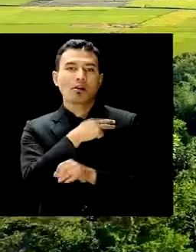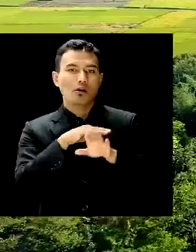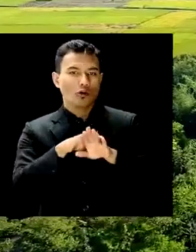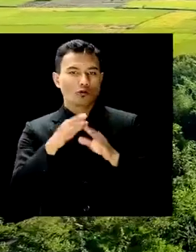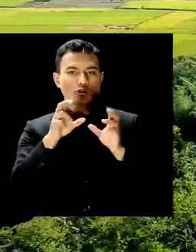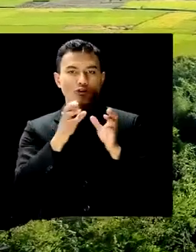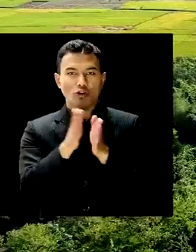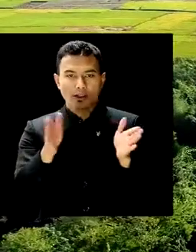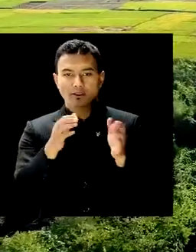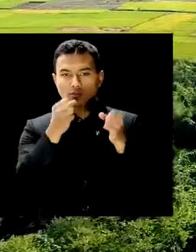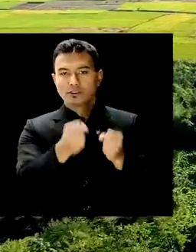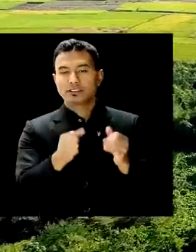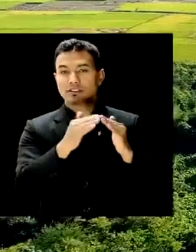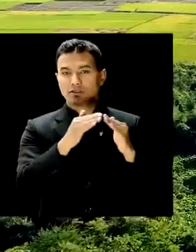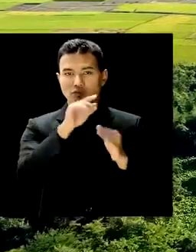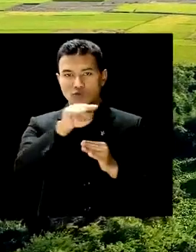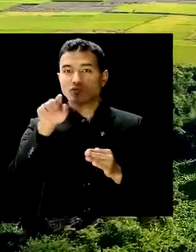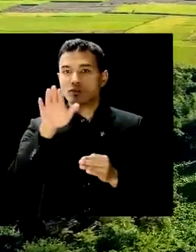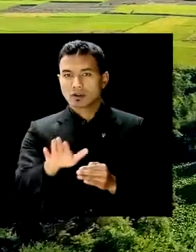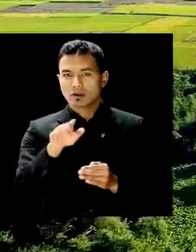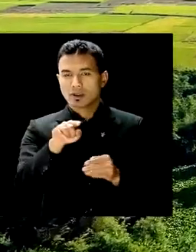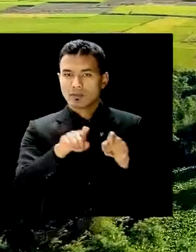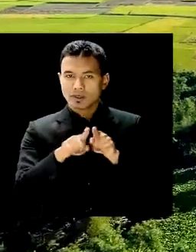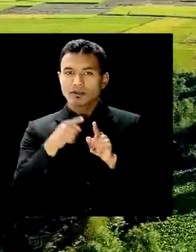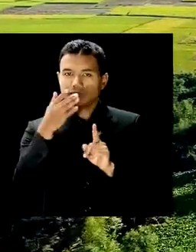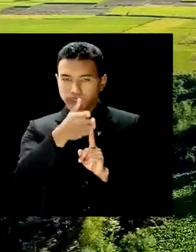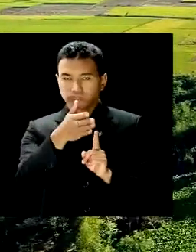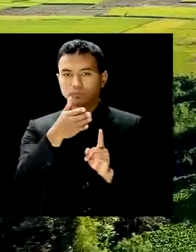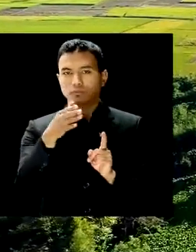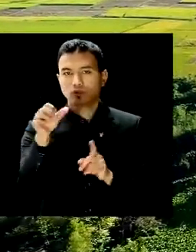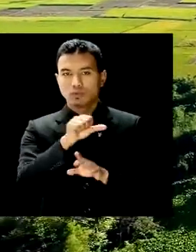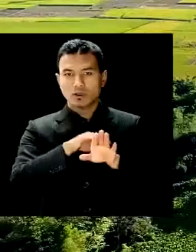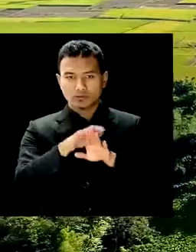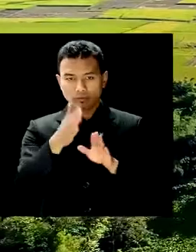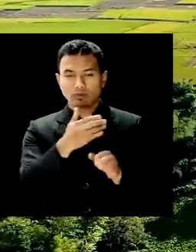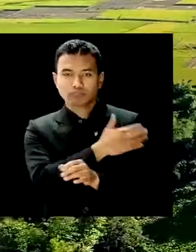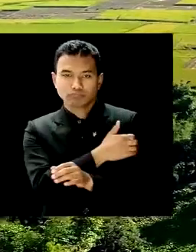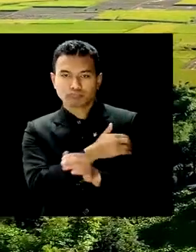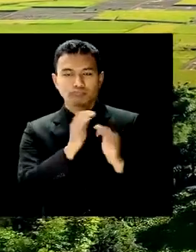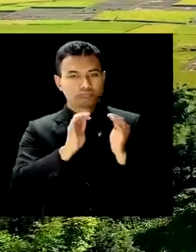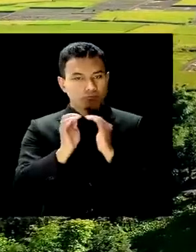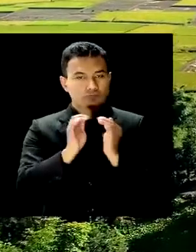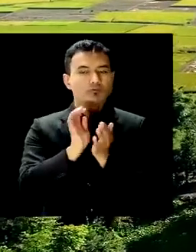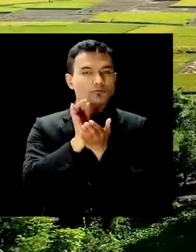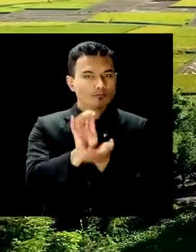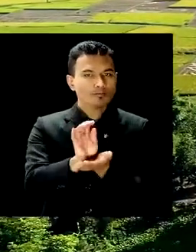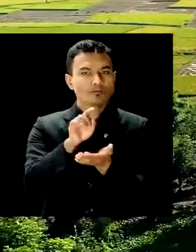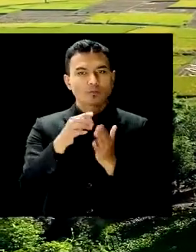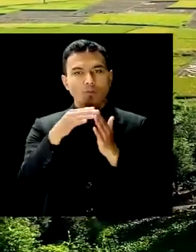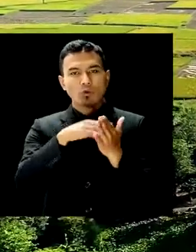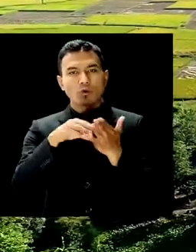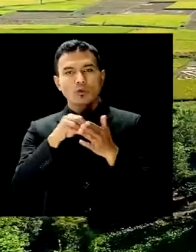दलित बस्तीहरू पनि छन् यहाँ अनि यो दलित बस्तीहरूमा पनि गएर उहाँहरूलाई यसो परामर्श सेवा दिएर उहाँहरूलाई यो